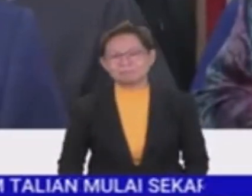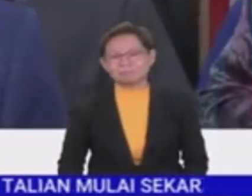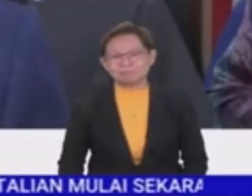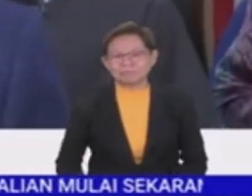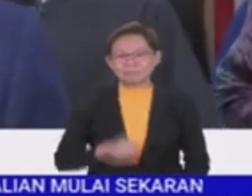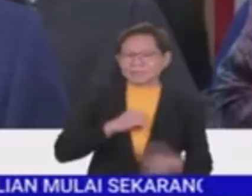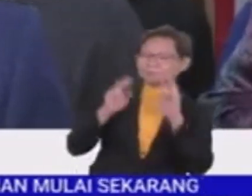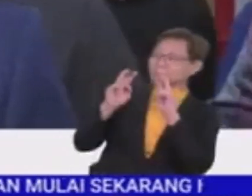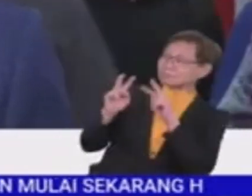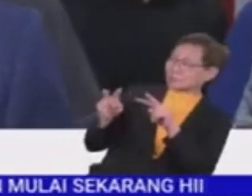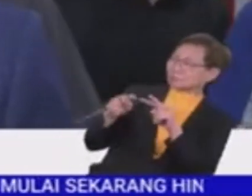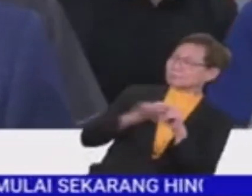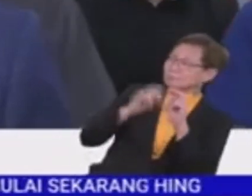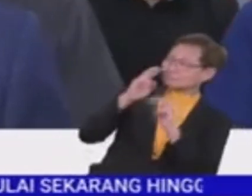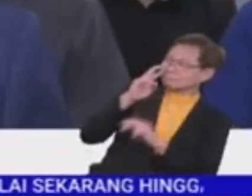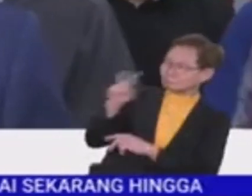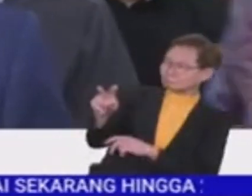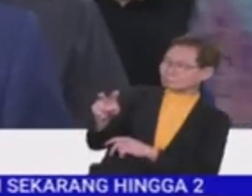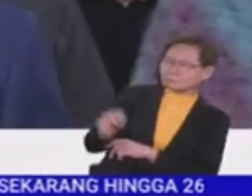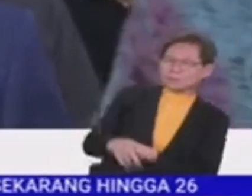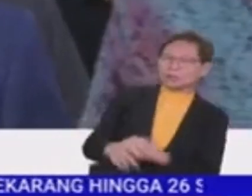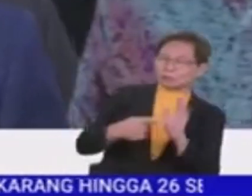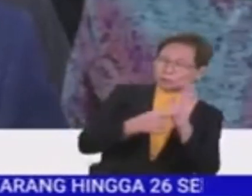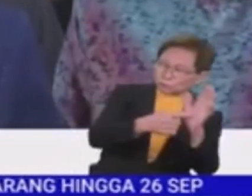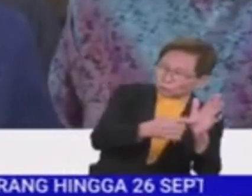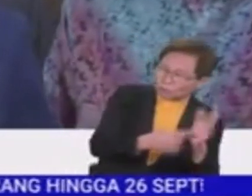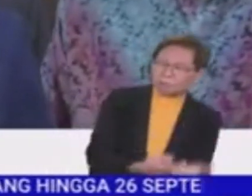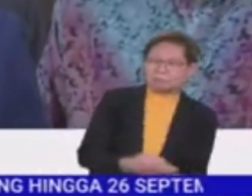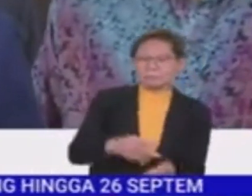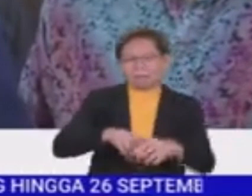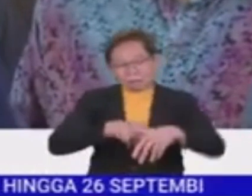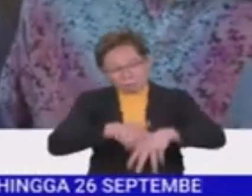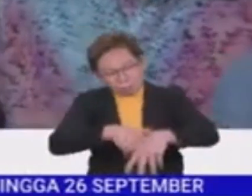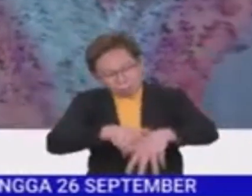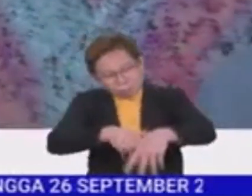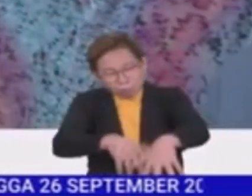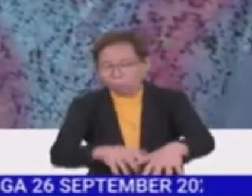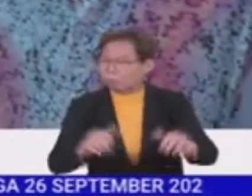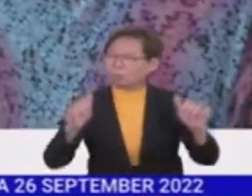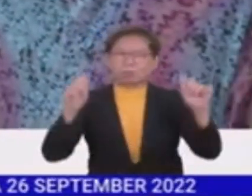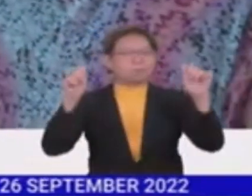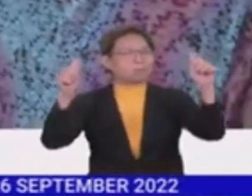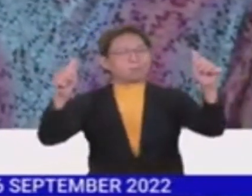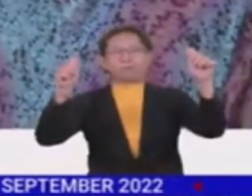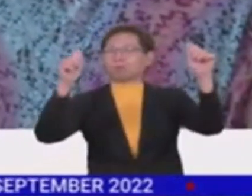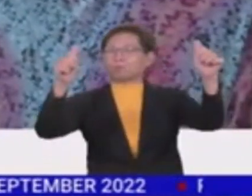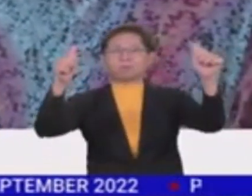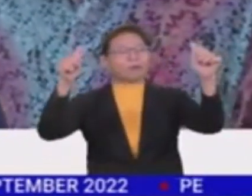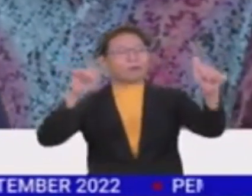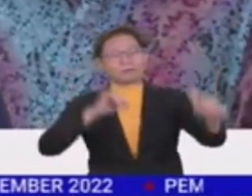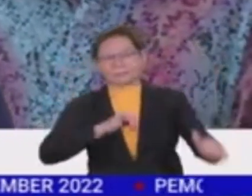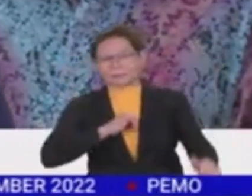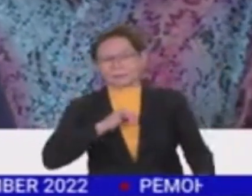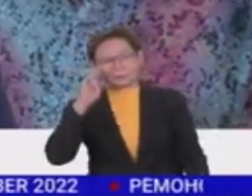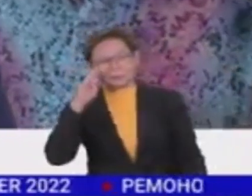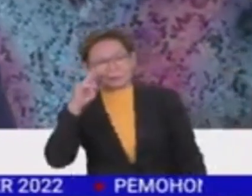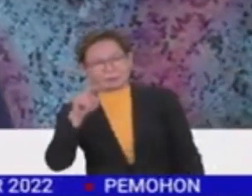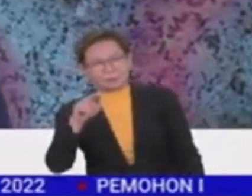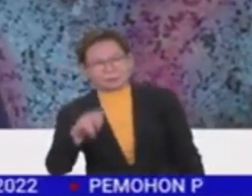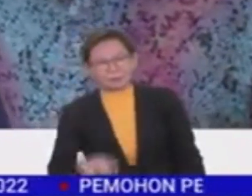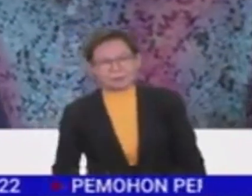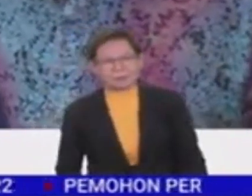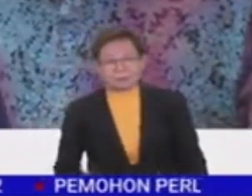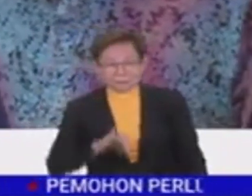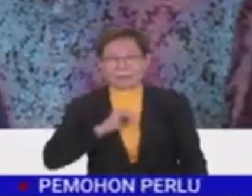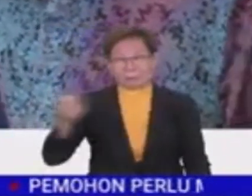Saya tengok dari segi pertunjukan, perarakan sangat baik sekali. Ya. Dan saya lihat,